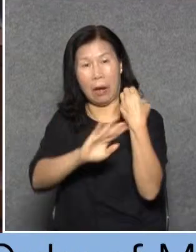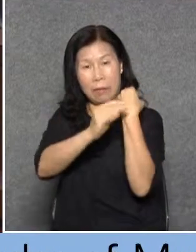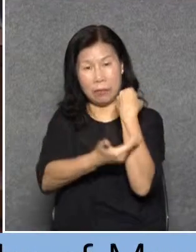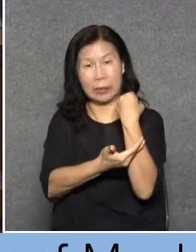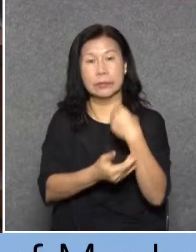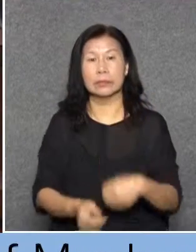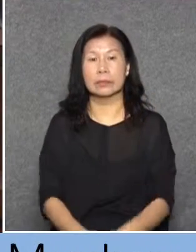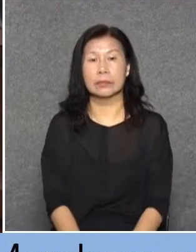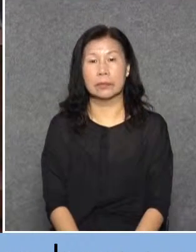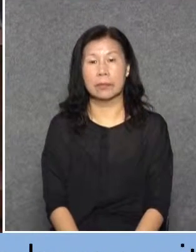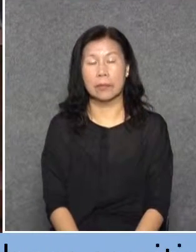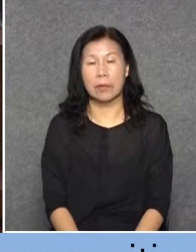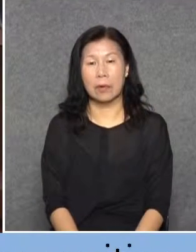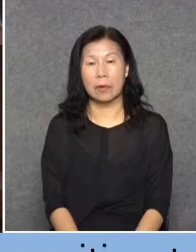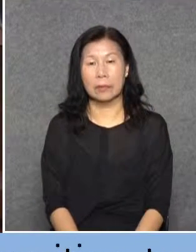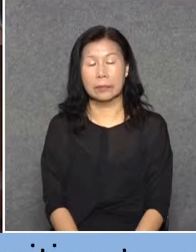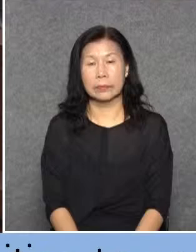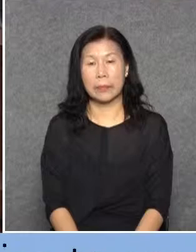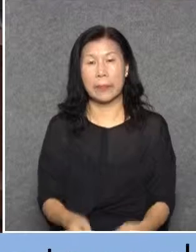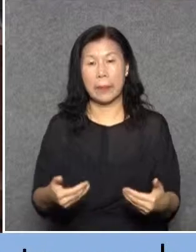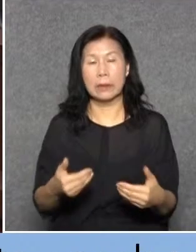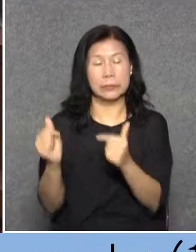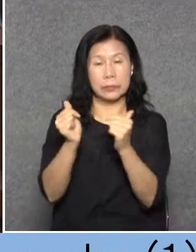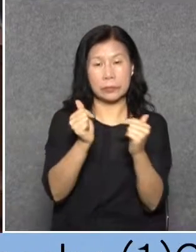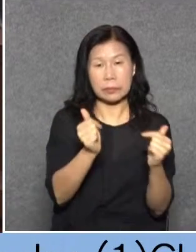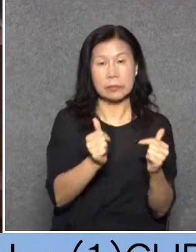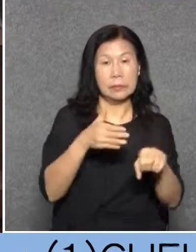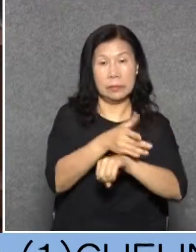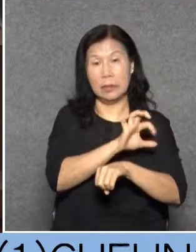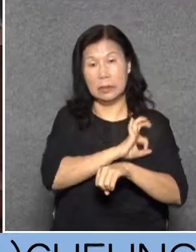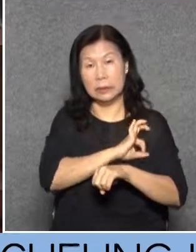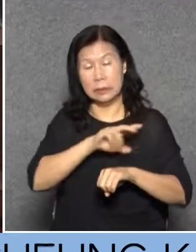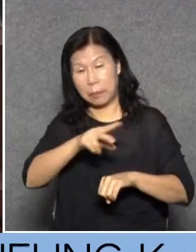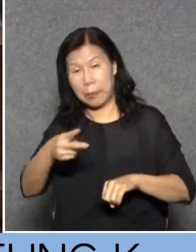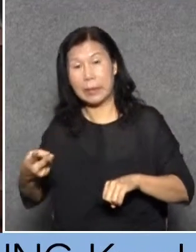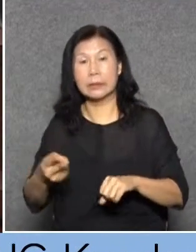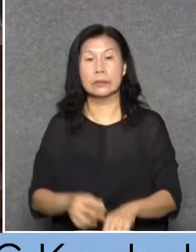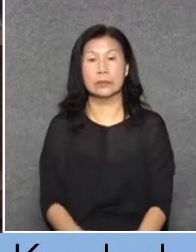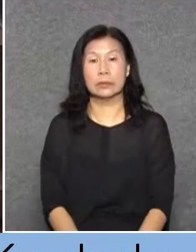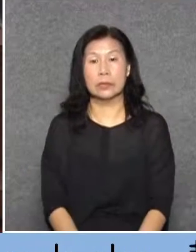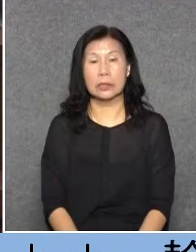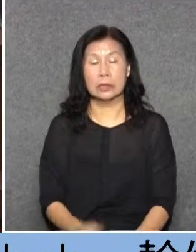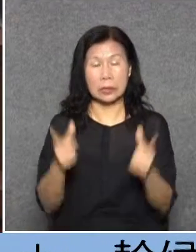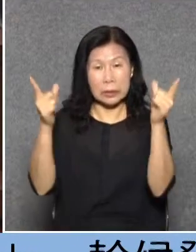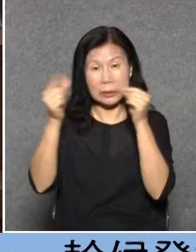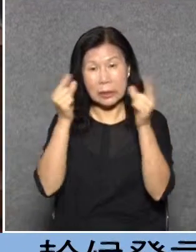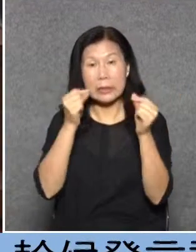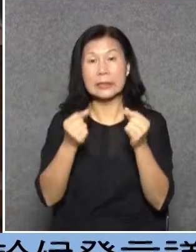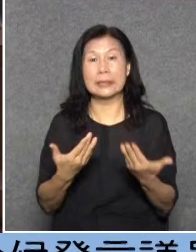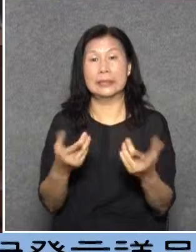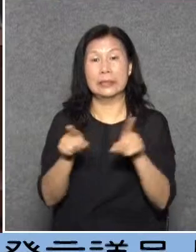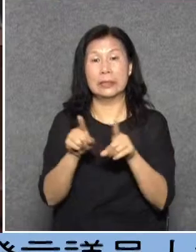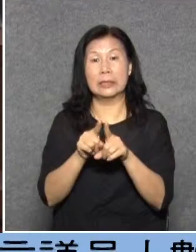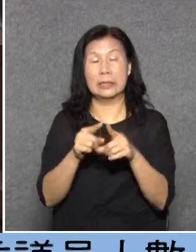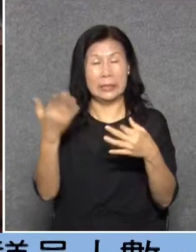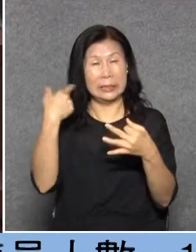種。所以咧，就由於佢又不斷隨著社會嘅轉變咧，例如話我哋差唔多基本可以睇翻喺文藝復